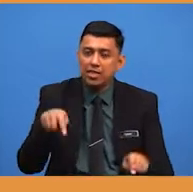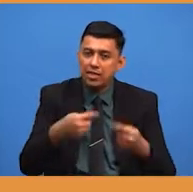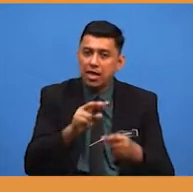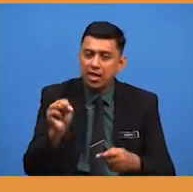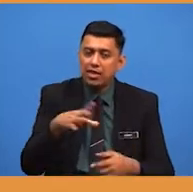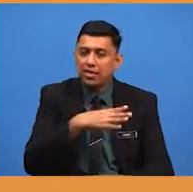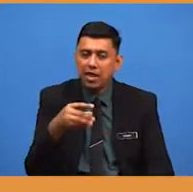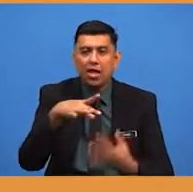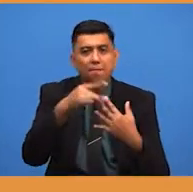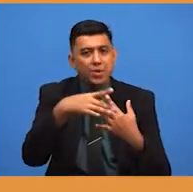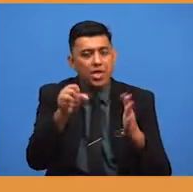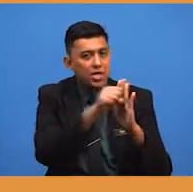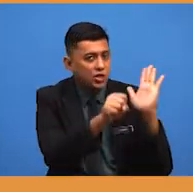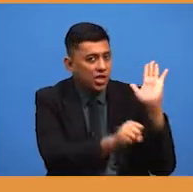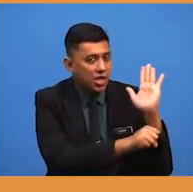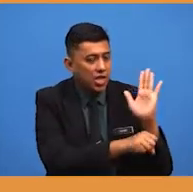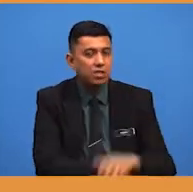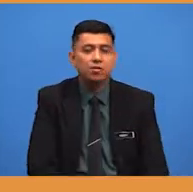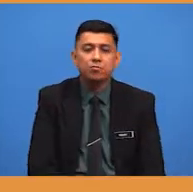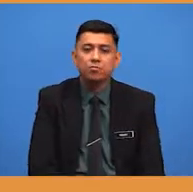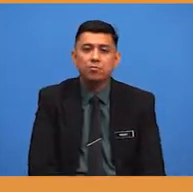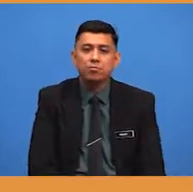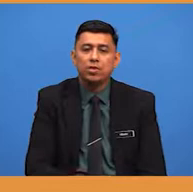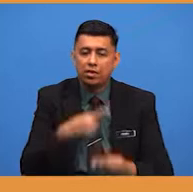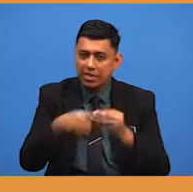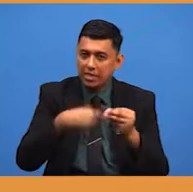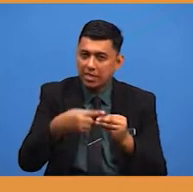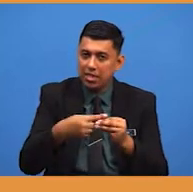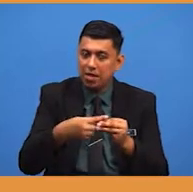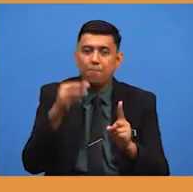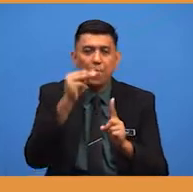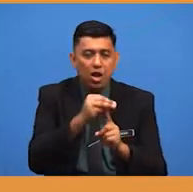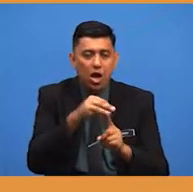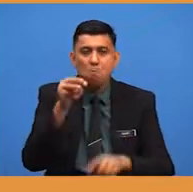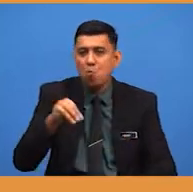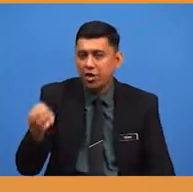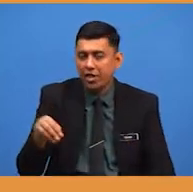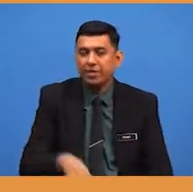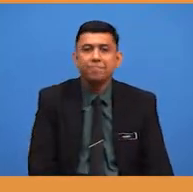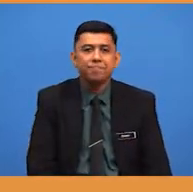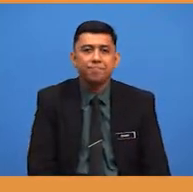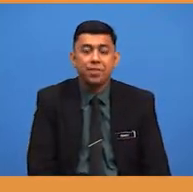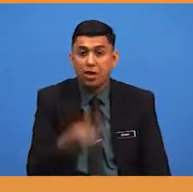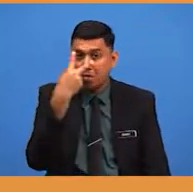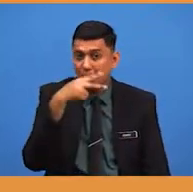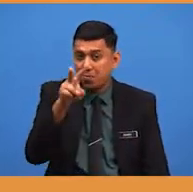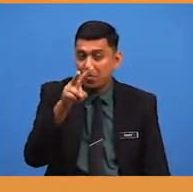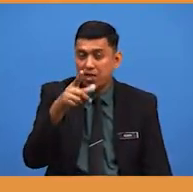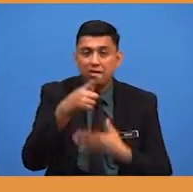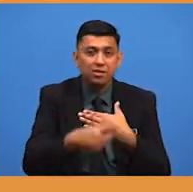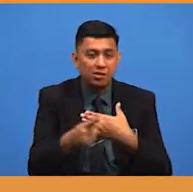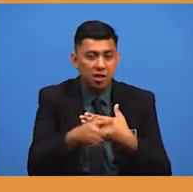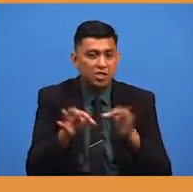pilihan syarat. Sudokod ini adalah tentang grade markah murid. Perhatikan